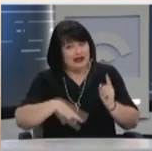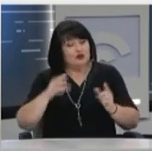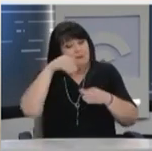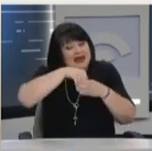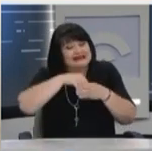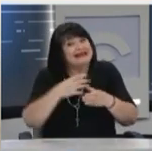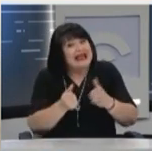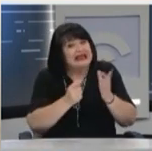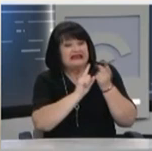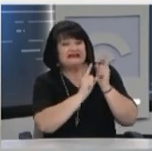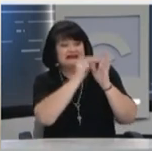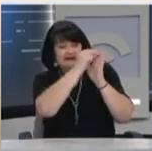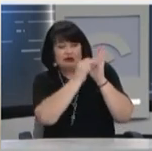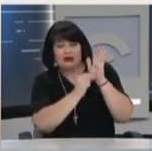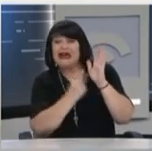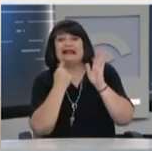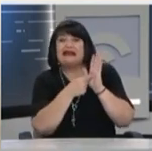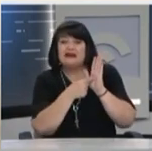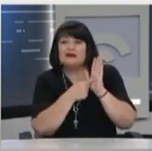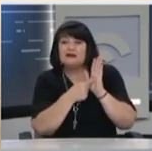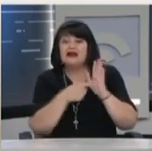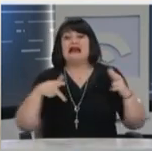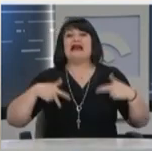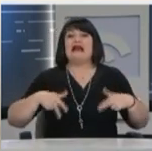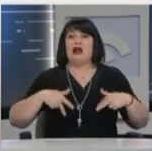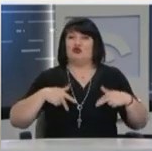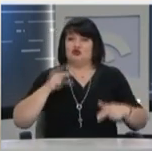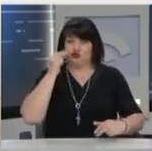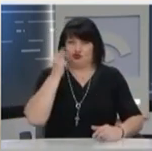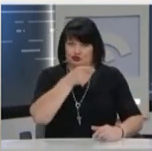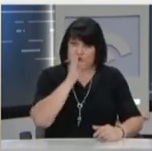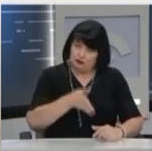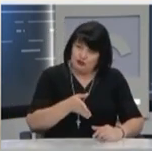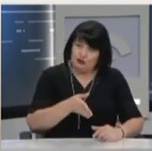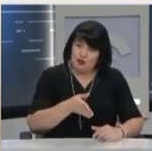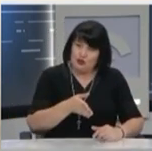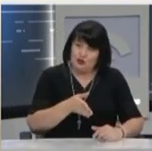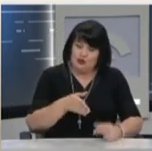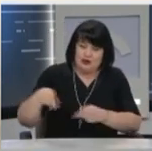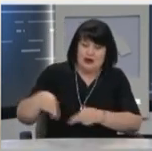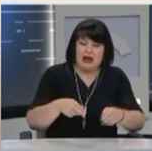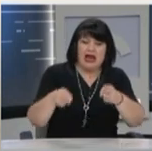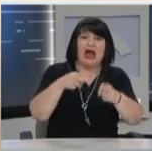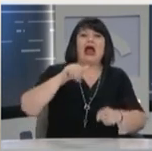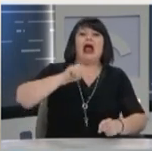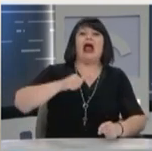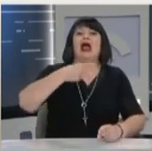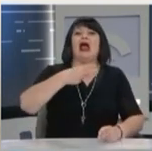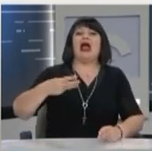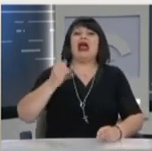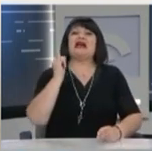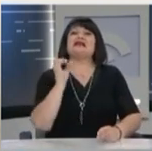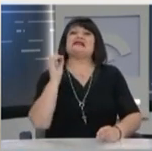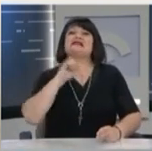Έλληνες. Περιλαμβάνει ως περίκλειστο στο κράτος τη δυνατότητα των Σκοπίων να βγαίνουν από τον αξιό και να έχουν